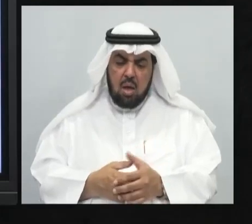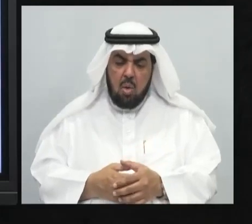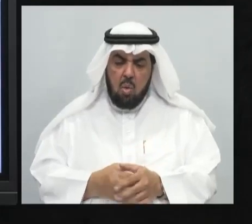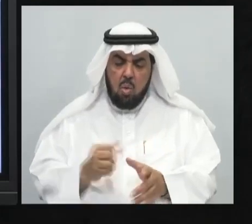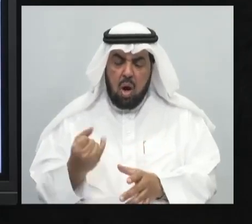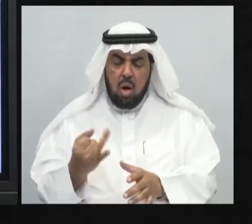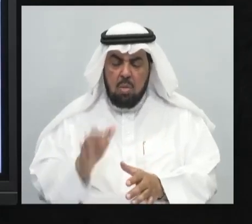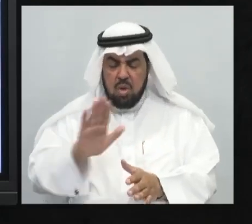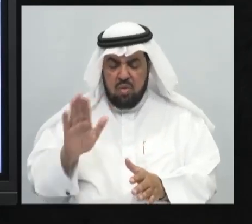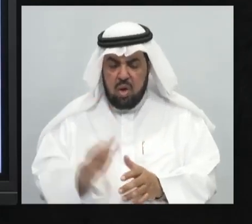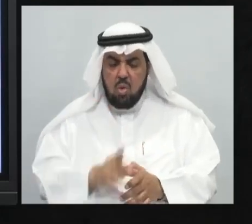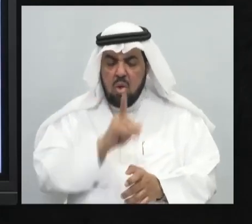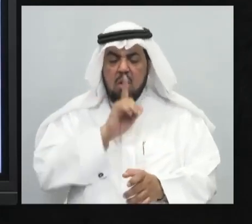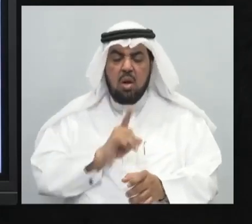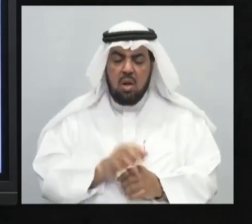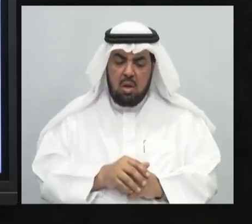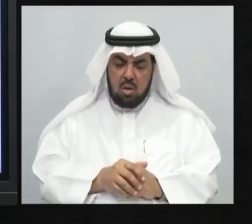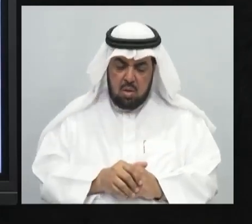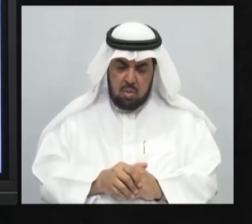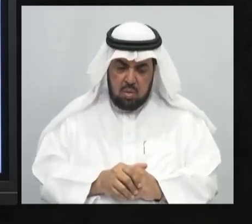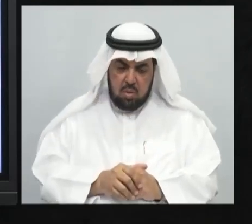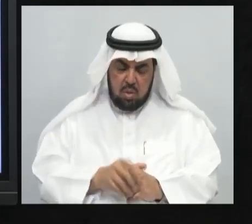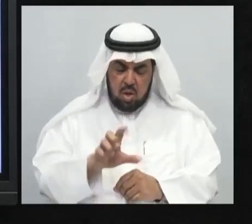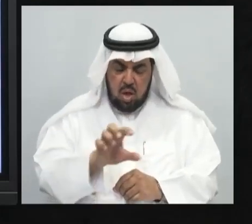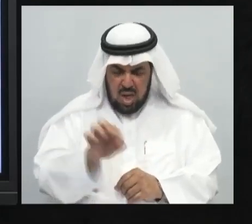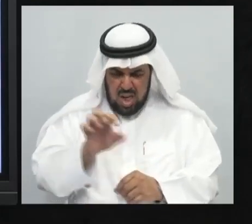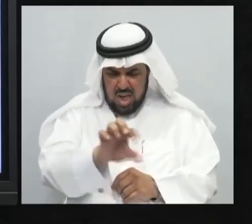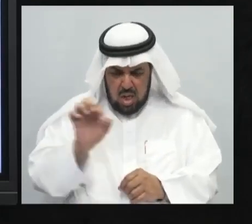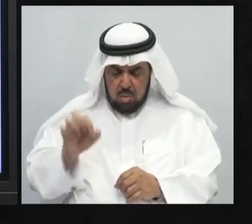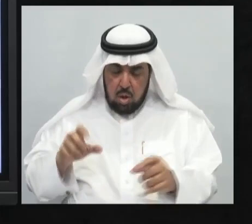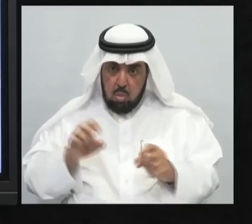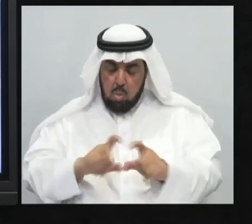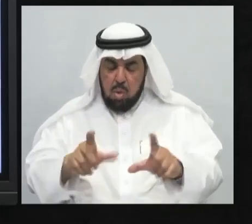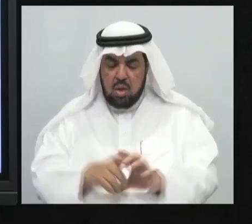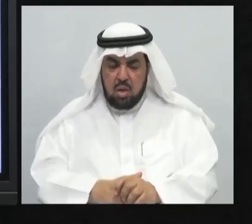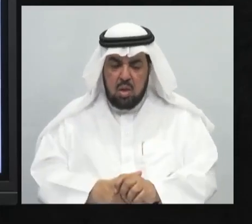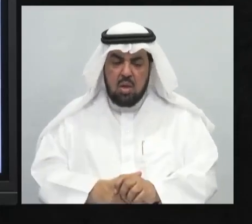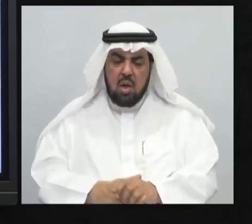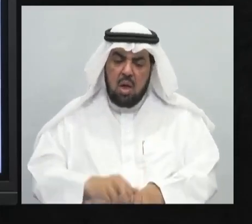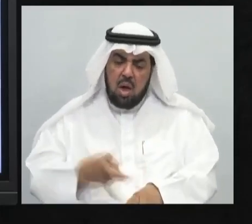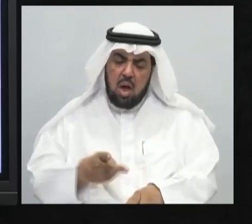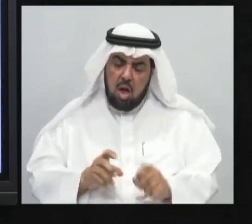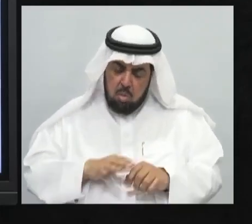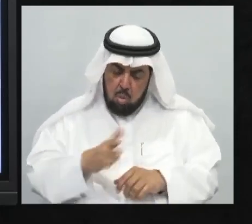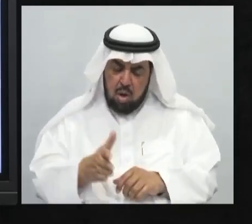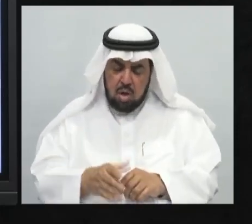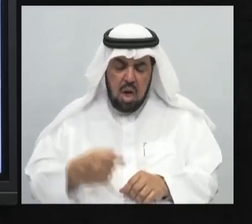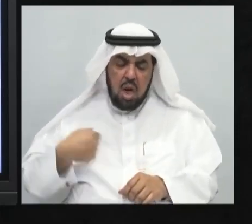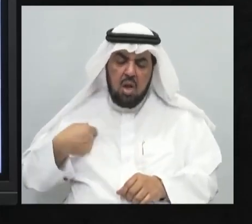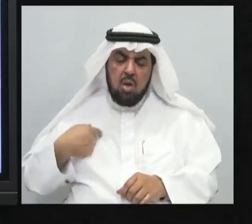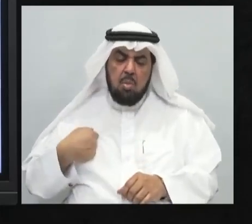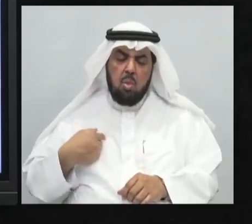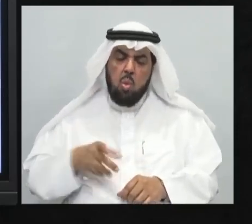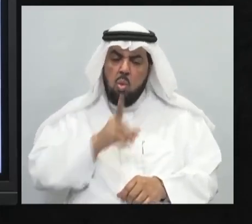الصفحه والتاريخ اذا كان اقتباس مباشر يوضع في رقم الصفحه اقتباس غير مباشر يكتفى بالاسم